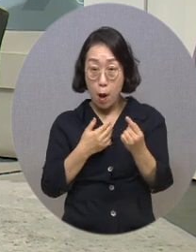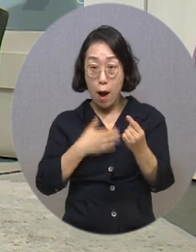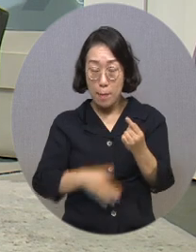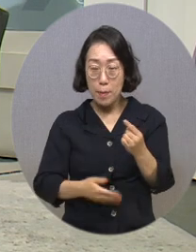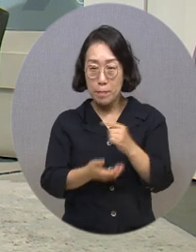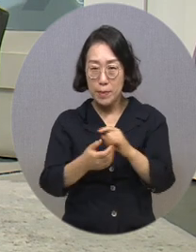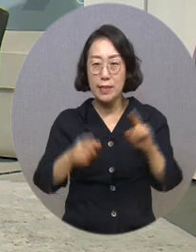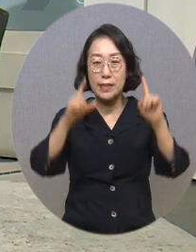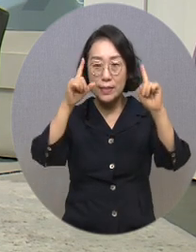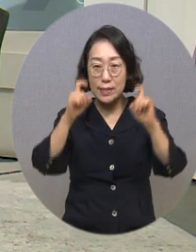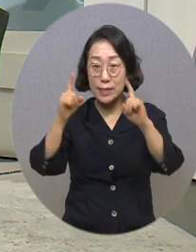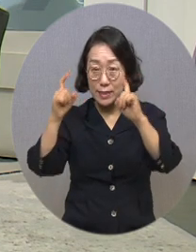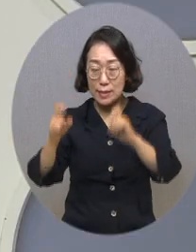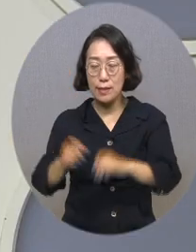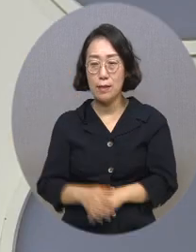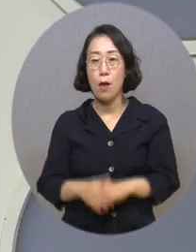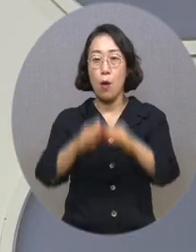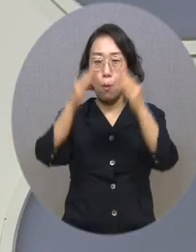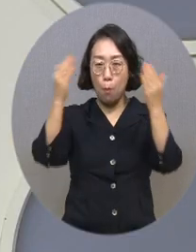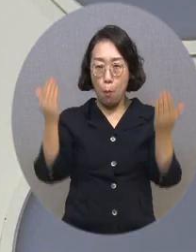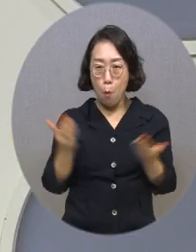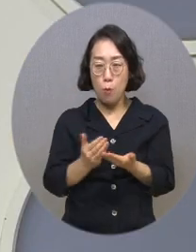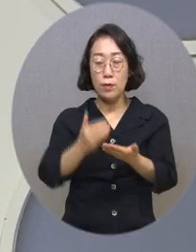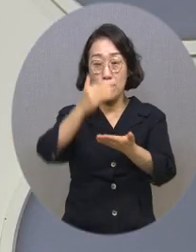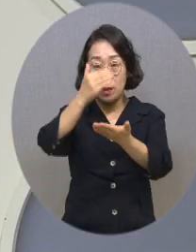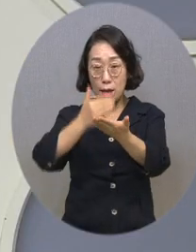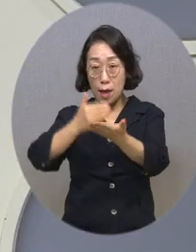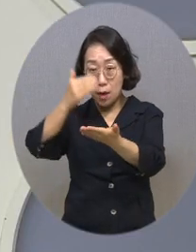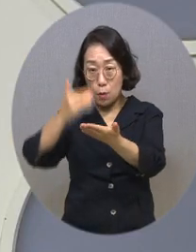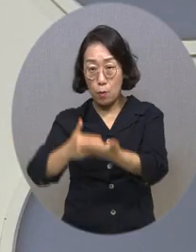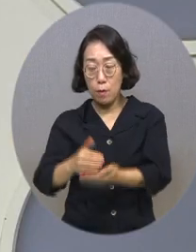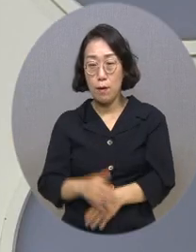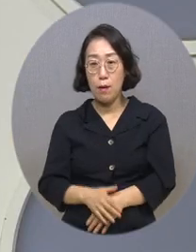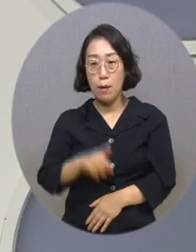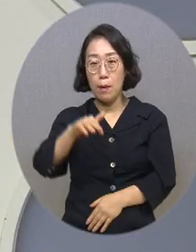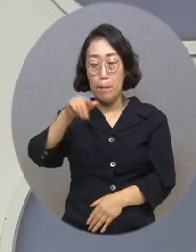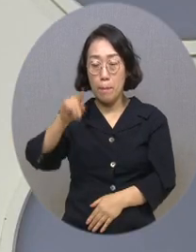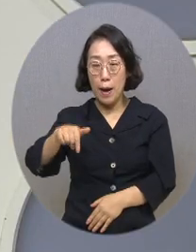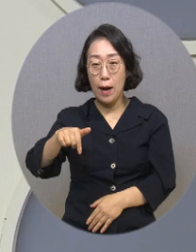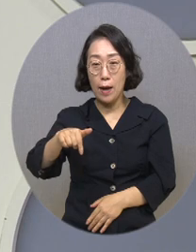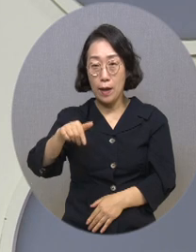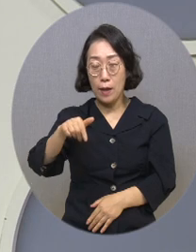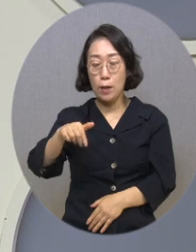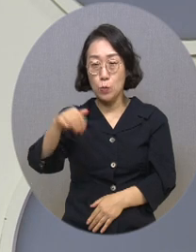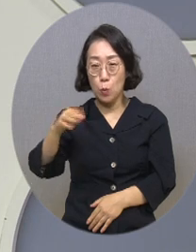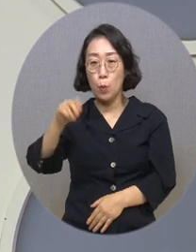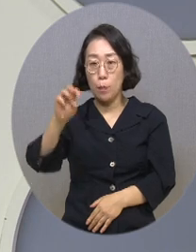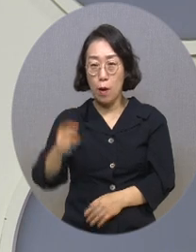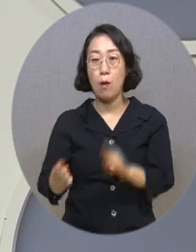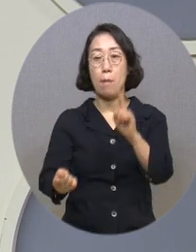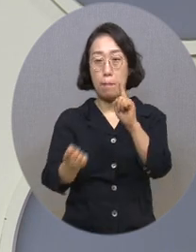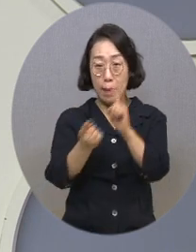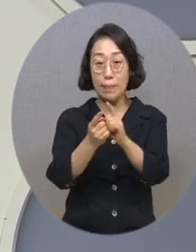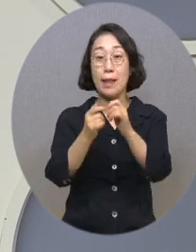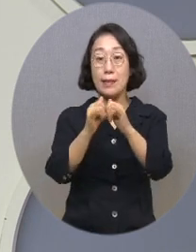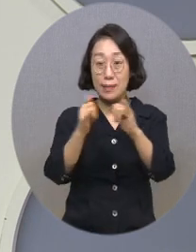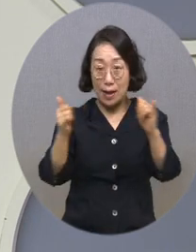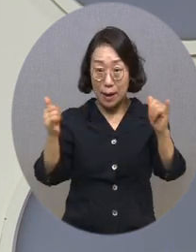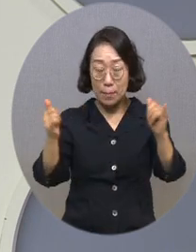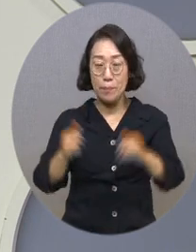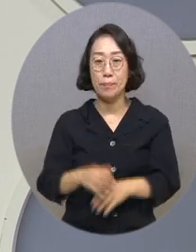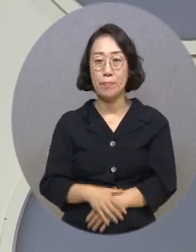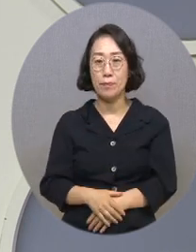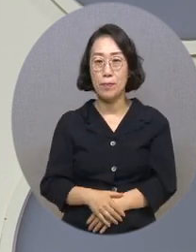생겼어요. 그래서 모든 기사가 박종명이 만난 뭐 무슨 행사에 어느 행사장에서 박종명이